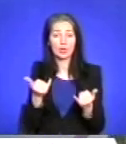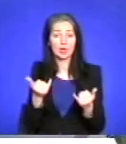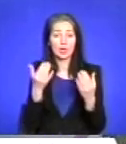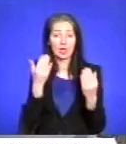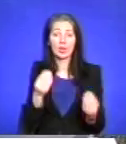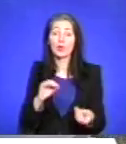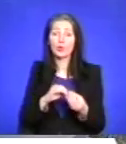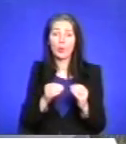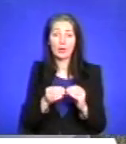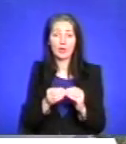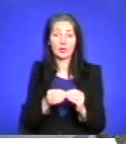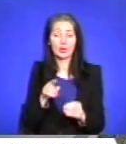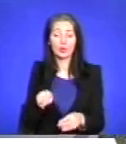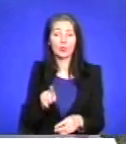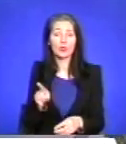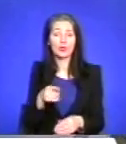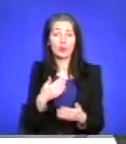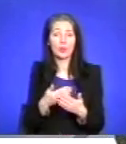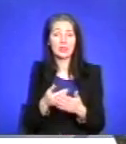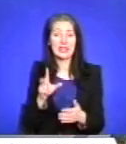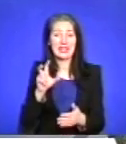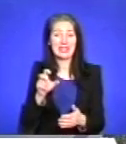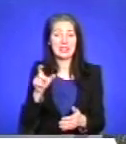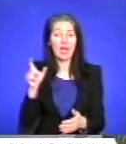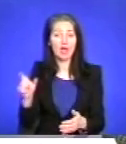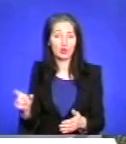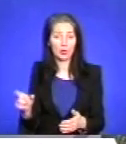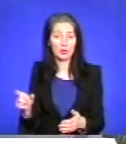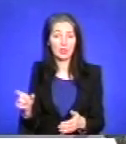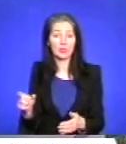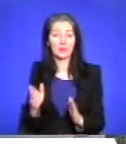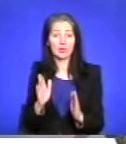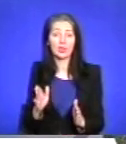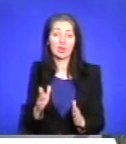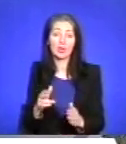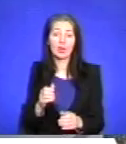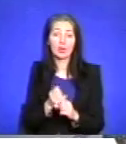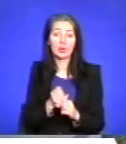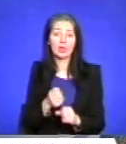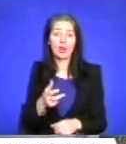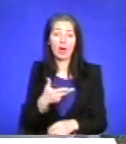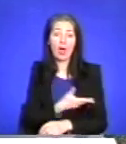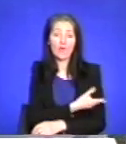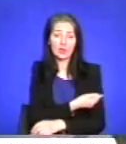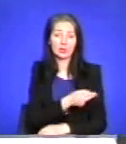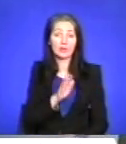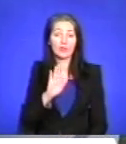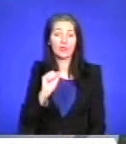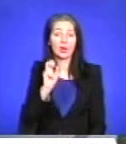проблемною, тому що майже 300 осіб тільки вакциновано, що є